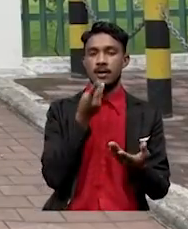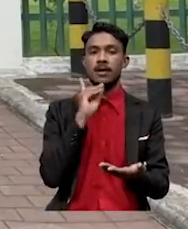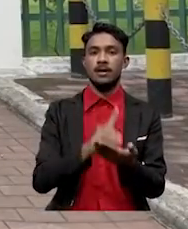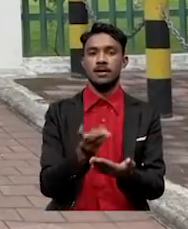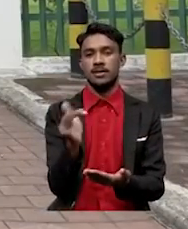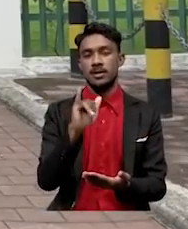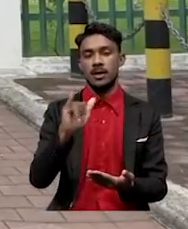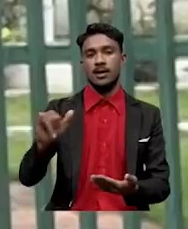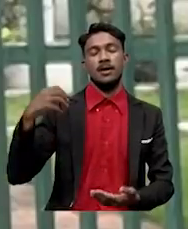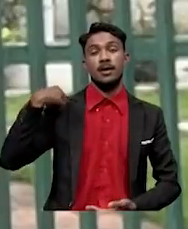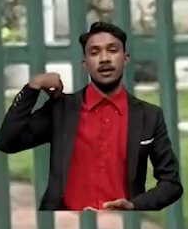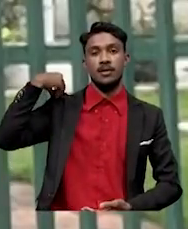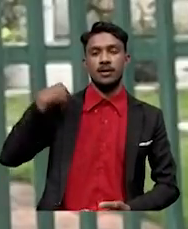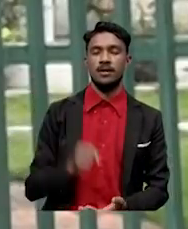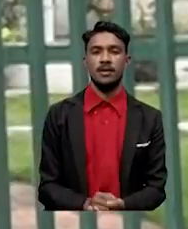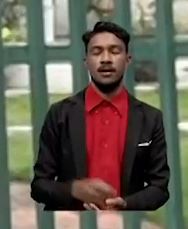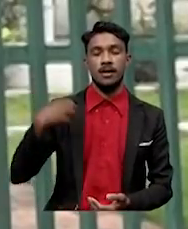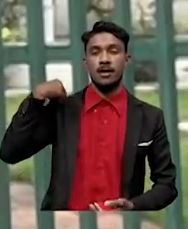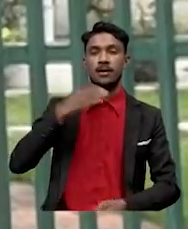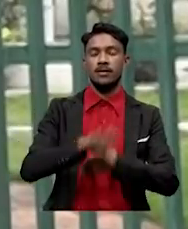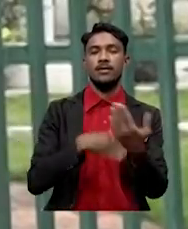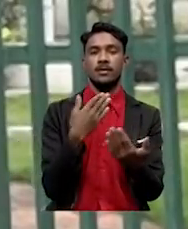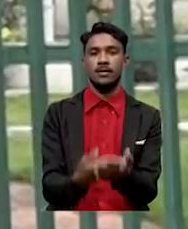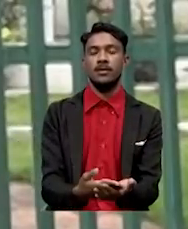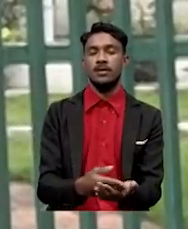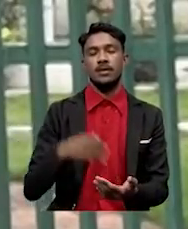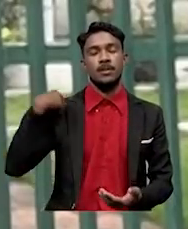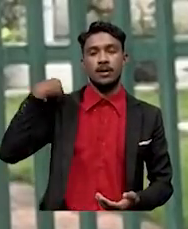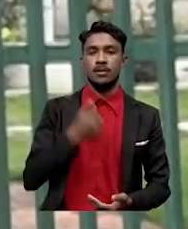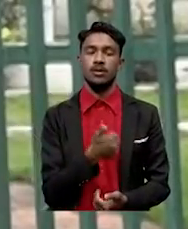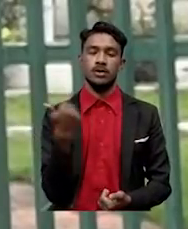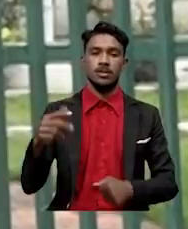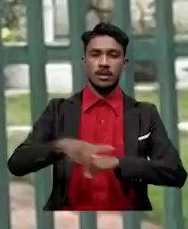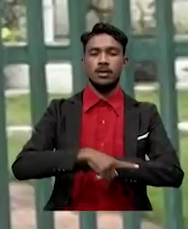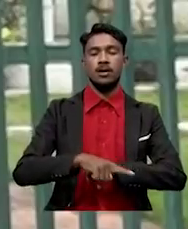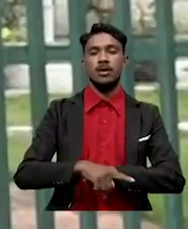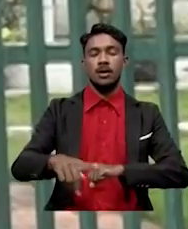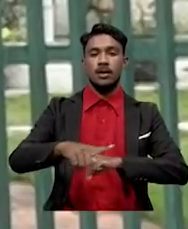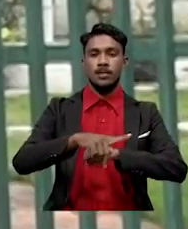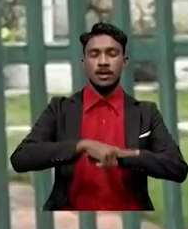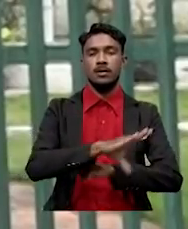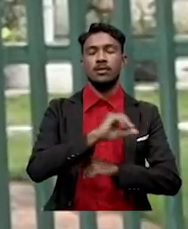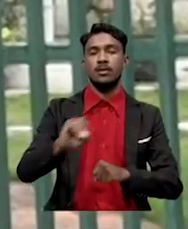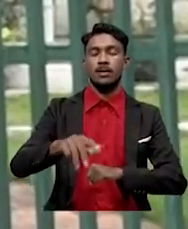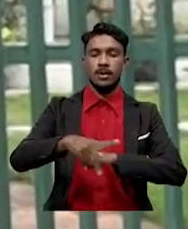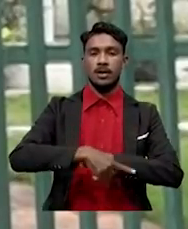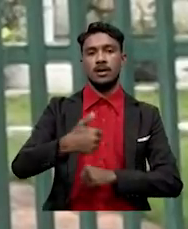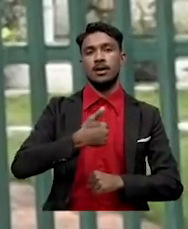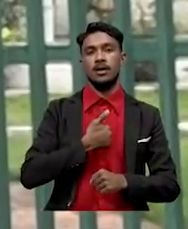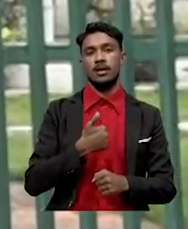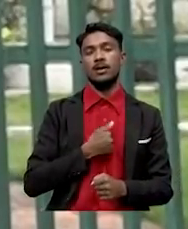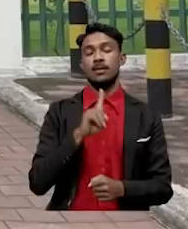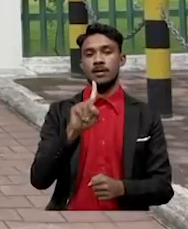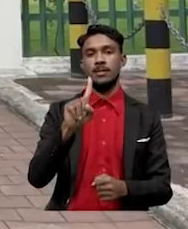sirania kandidatura. Kandidatu hirak ne balung kandidatu husi partidu politiku no balung kandidata ang